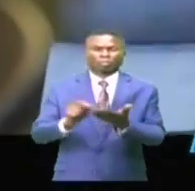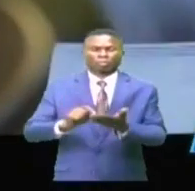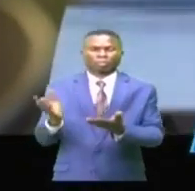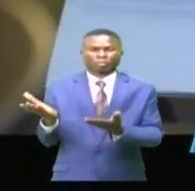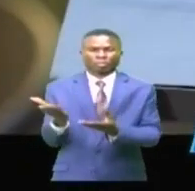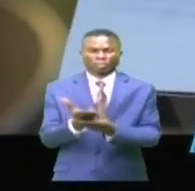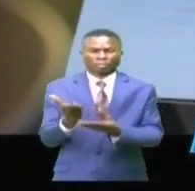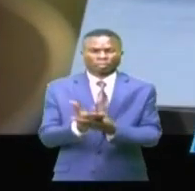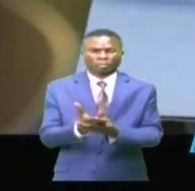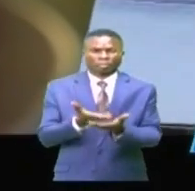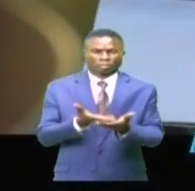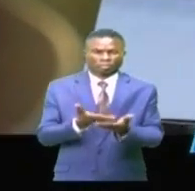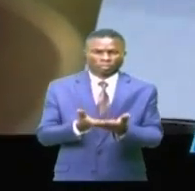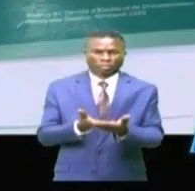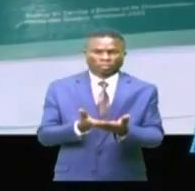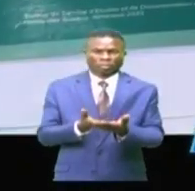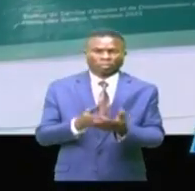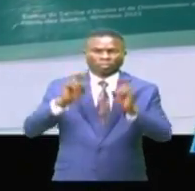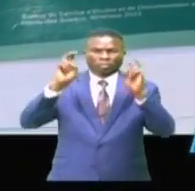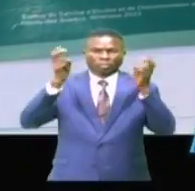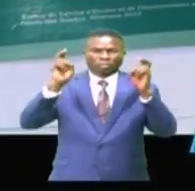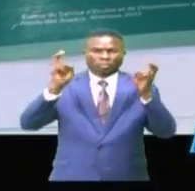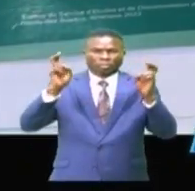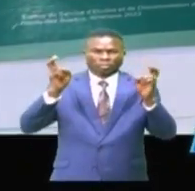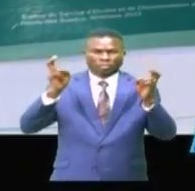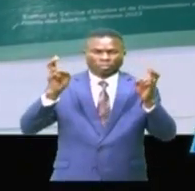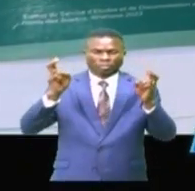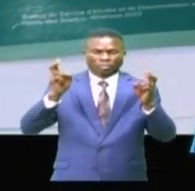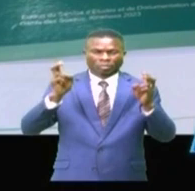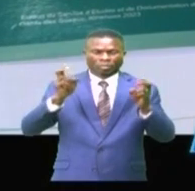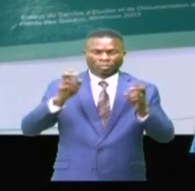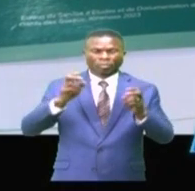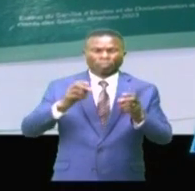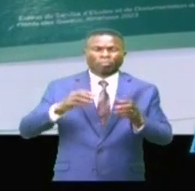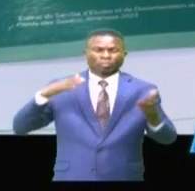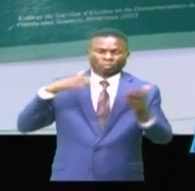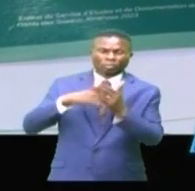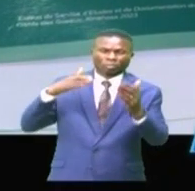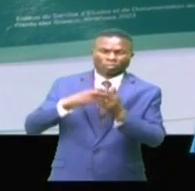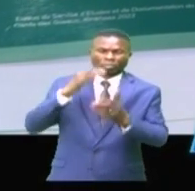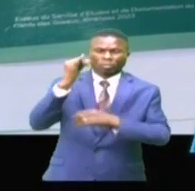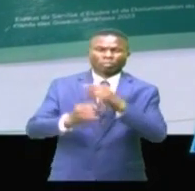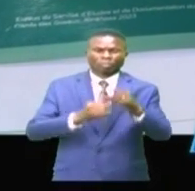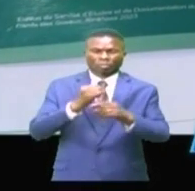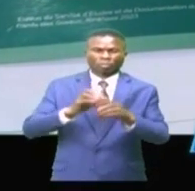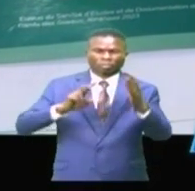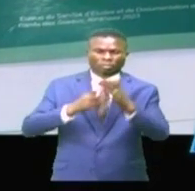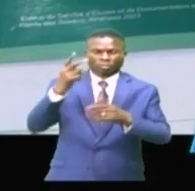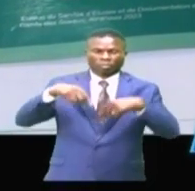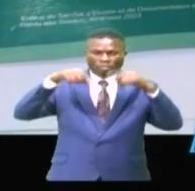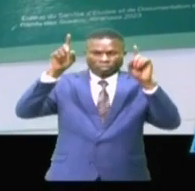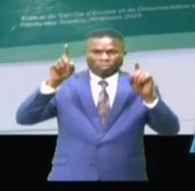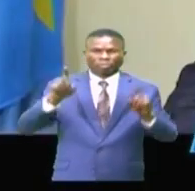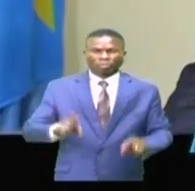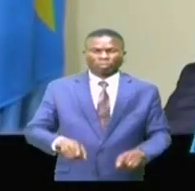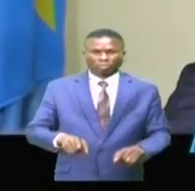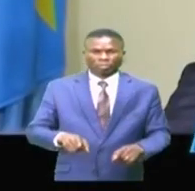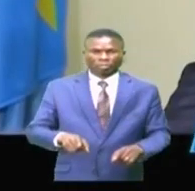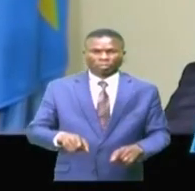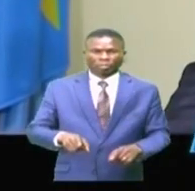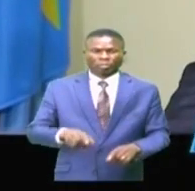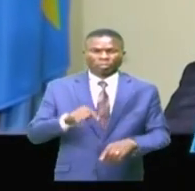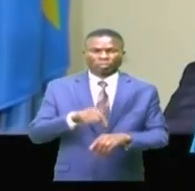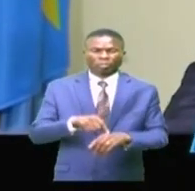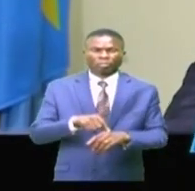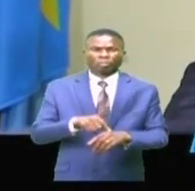912 pages intitulées traité de crimes internationaux c'est la troisième édition l'oeuvre du général